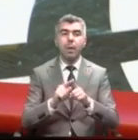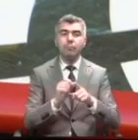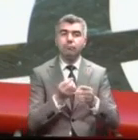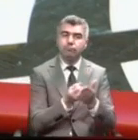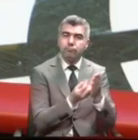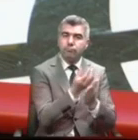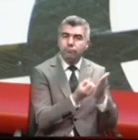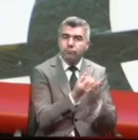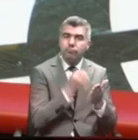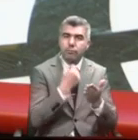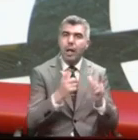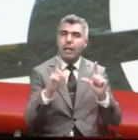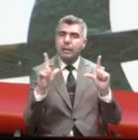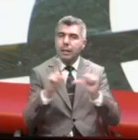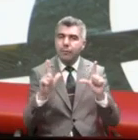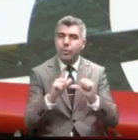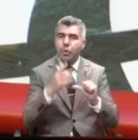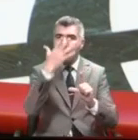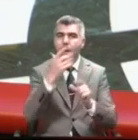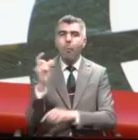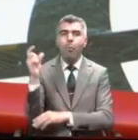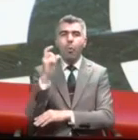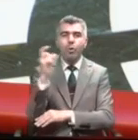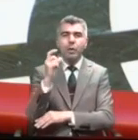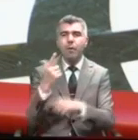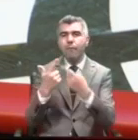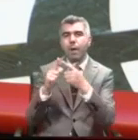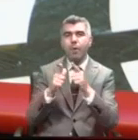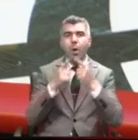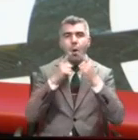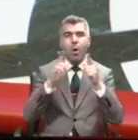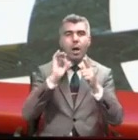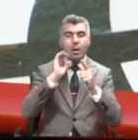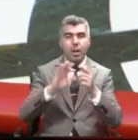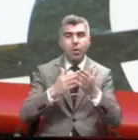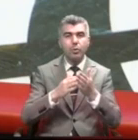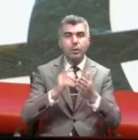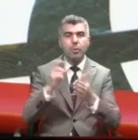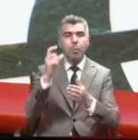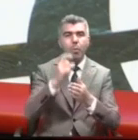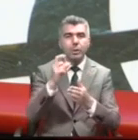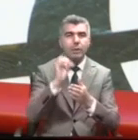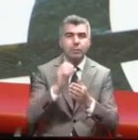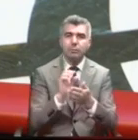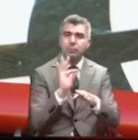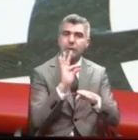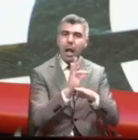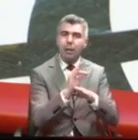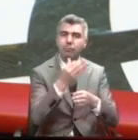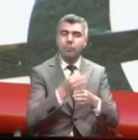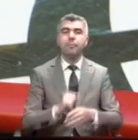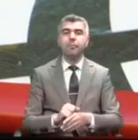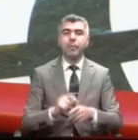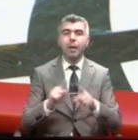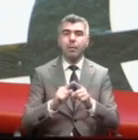عبر وسائل الاعلام وبالمساجد المختلف اللهجات وشمالات التوعيه الدينيه والاداريه والصحيه اعداد ادوات